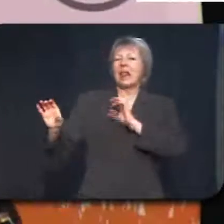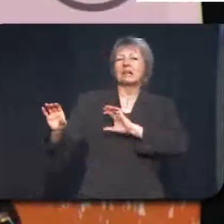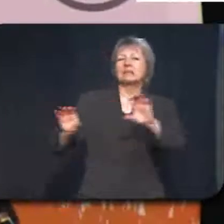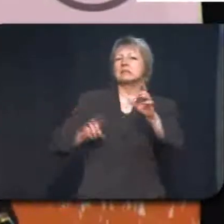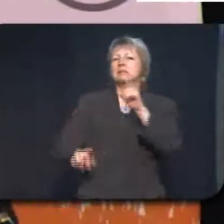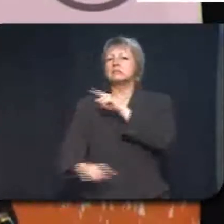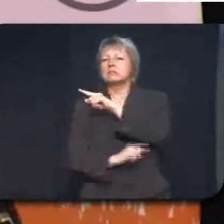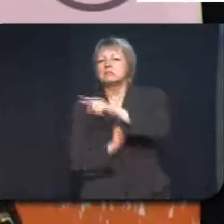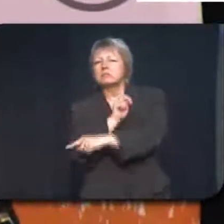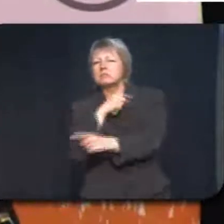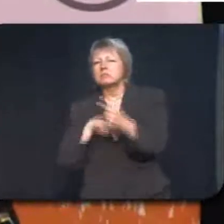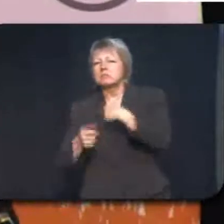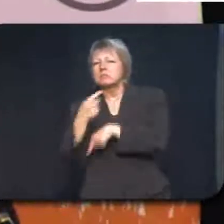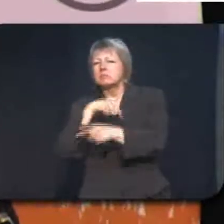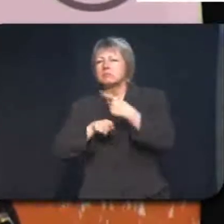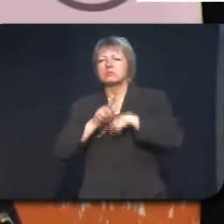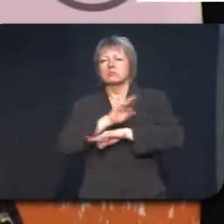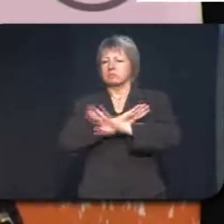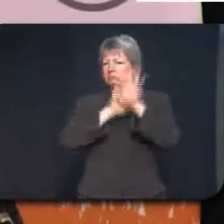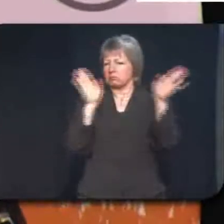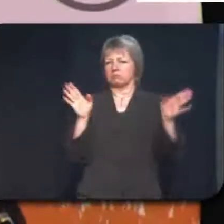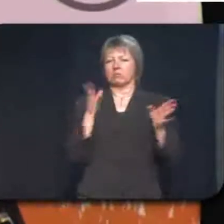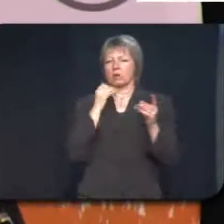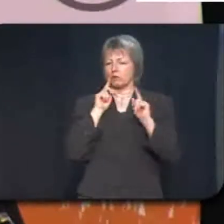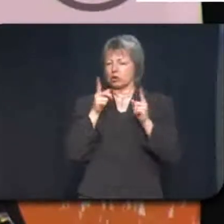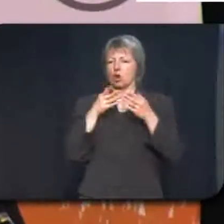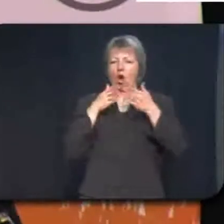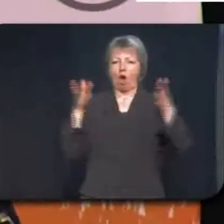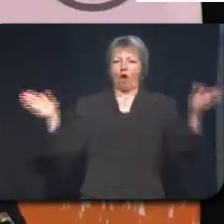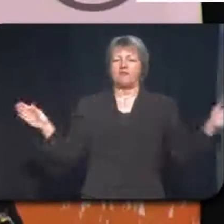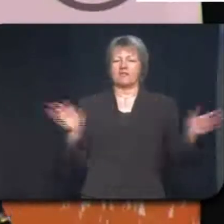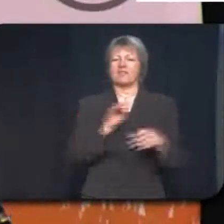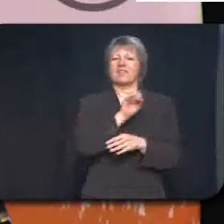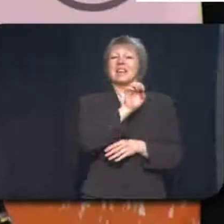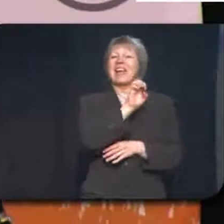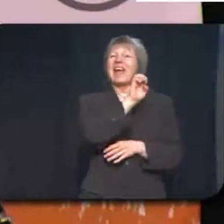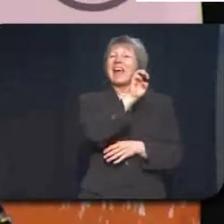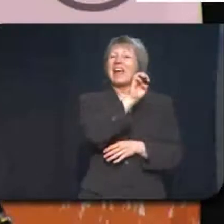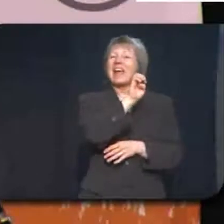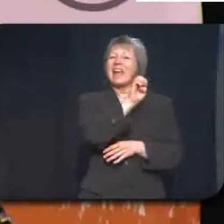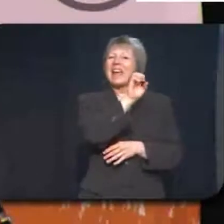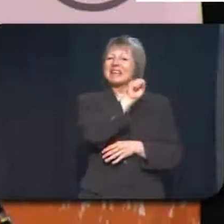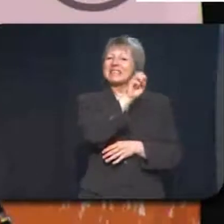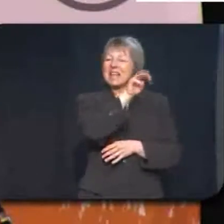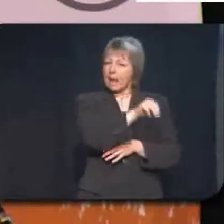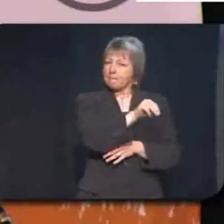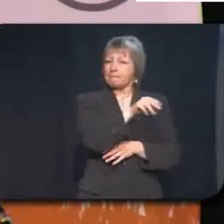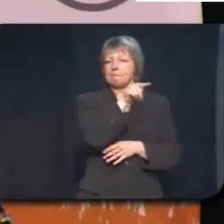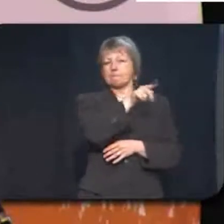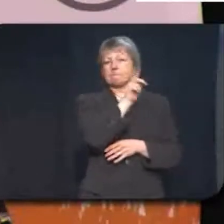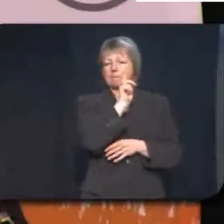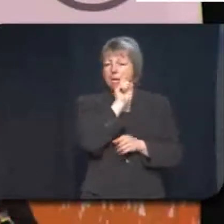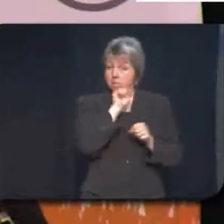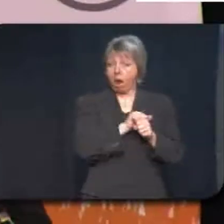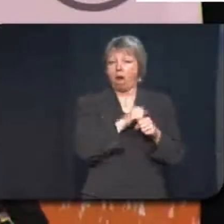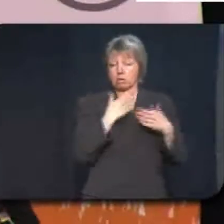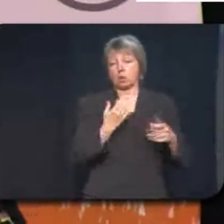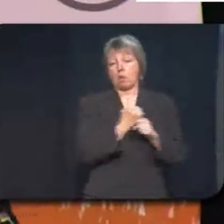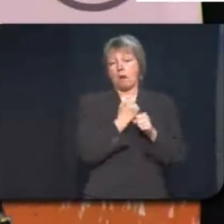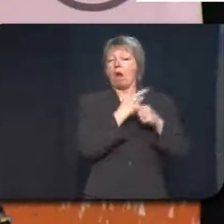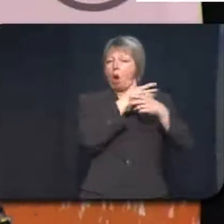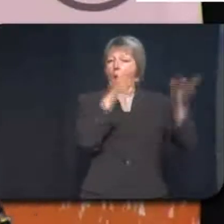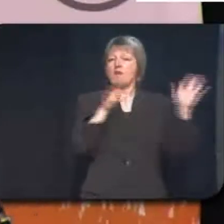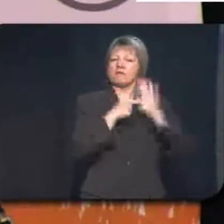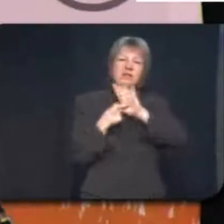Transparenz zusammenhalten der ISM ist in meinen Augen zu sowas zu befähigen ist nur nicht im Moment noch nicht so strukturiert aber ich bin nicht